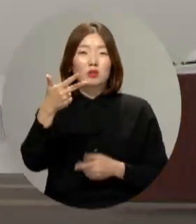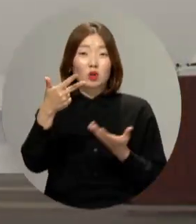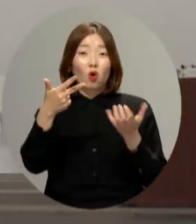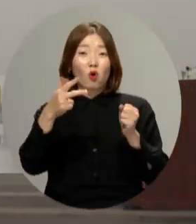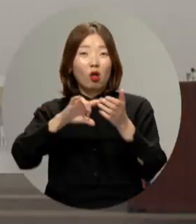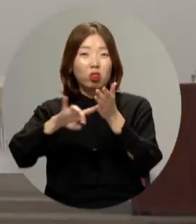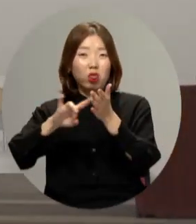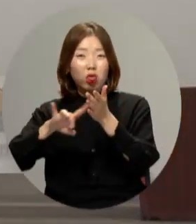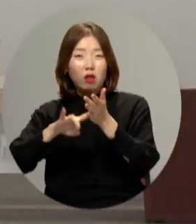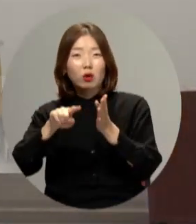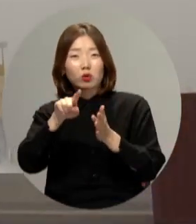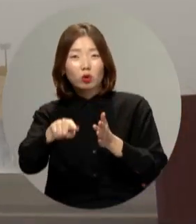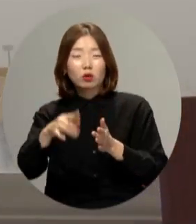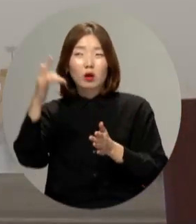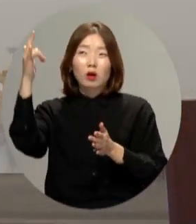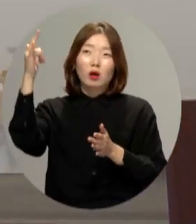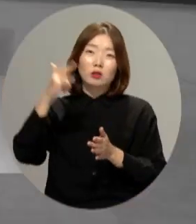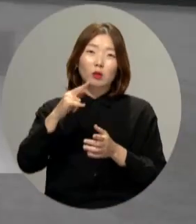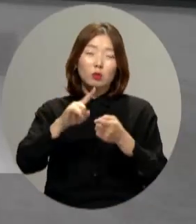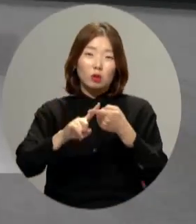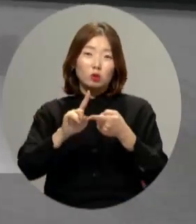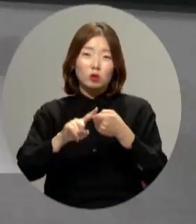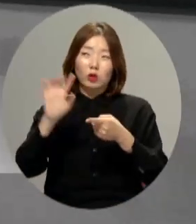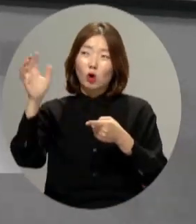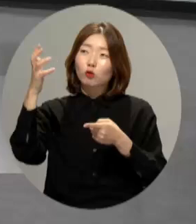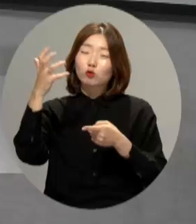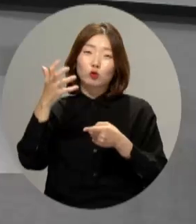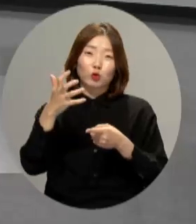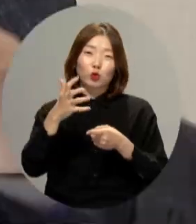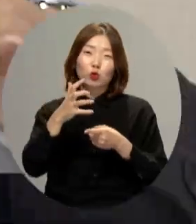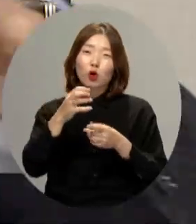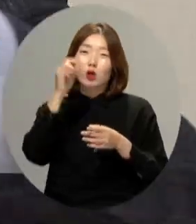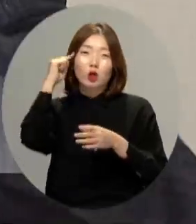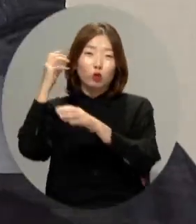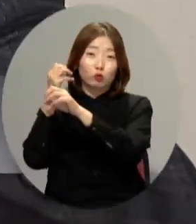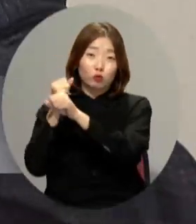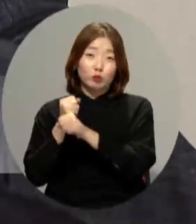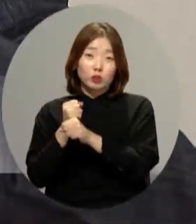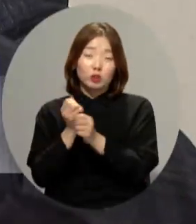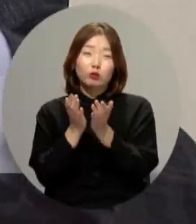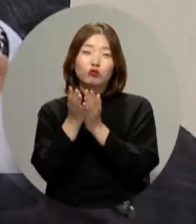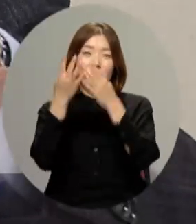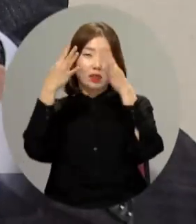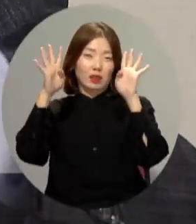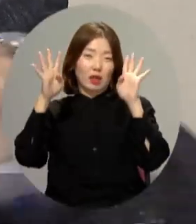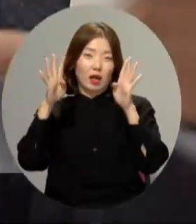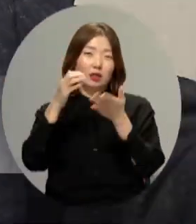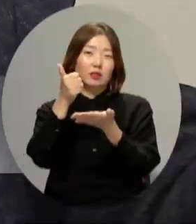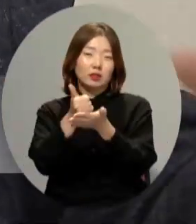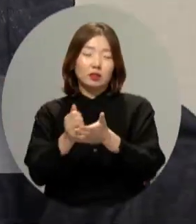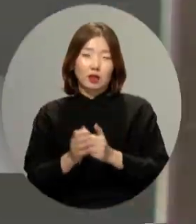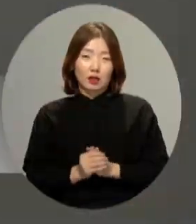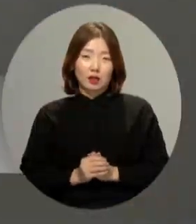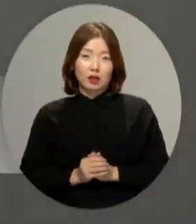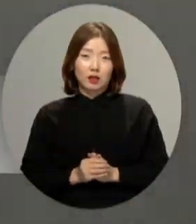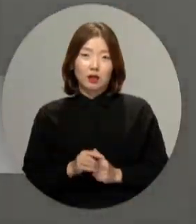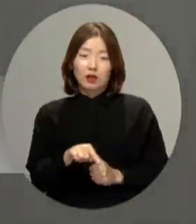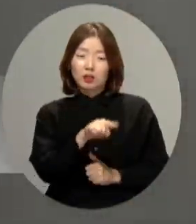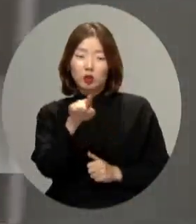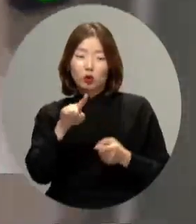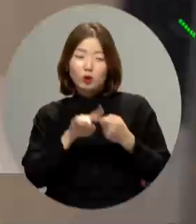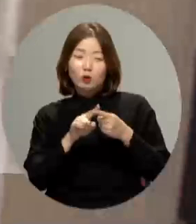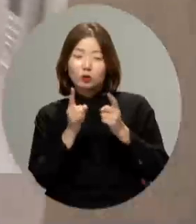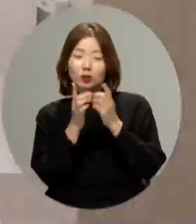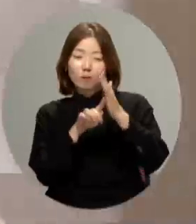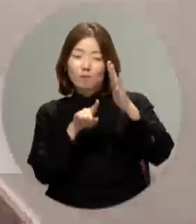투입된 해상풍력발전 연구는 좌초돼 연구비 유용 의혹이 제기된 군산대 이장호 총장. 결국 해경의